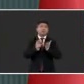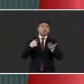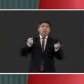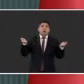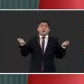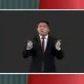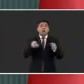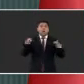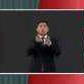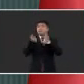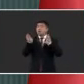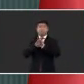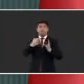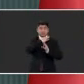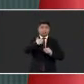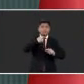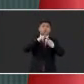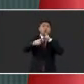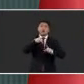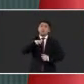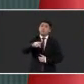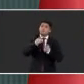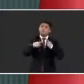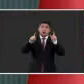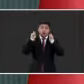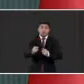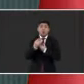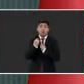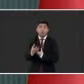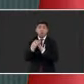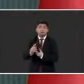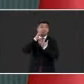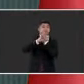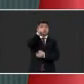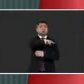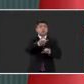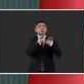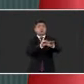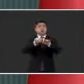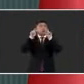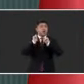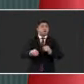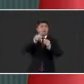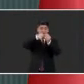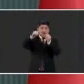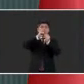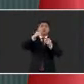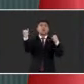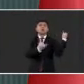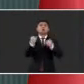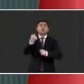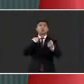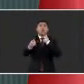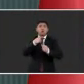biz farklı bir politika izleyerek üretimi ve bireyleri destekledik. Faiz tartışmaları ve